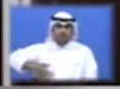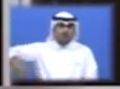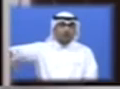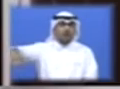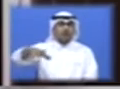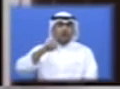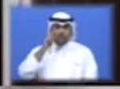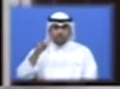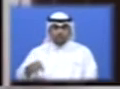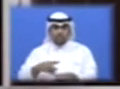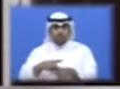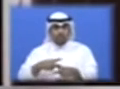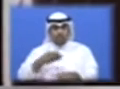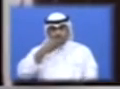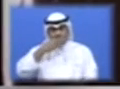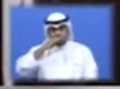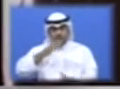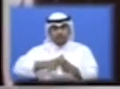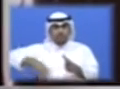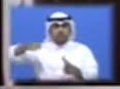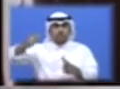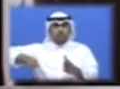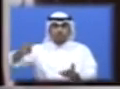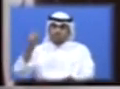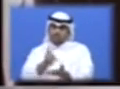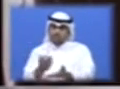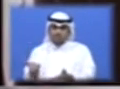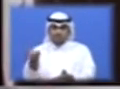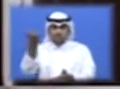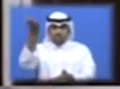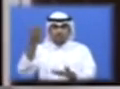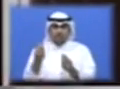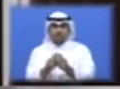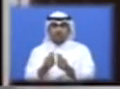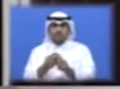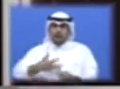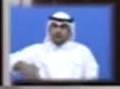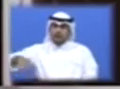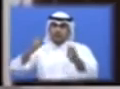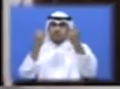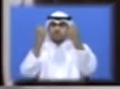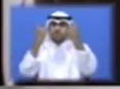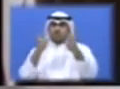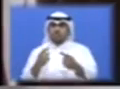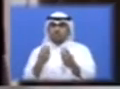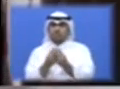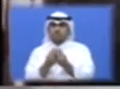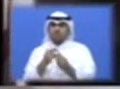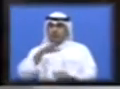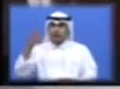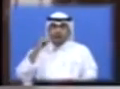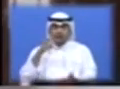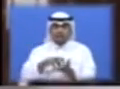أهلية تجربة الكويت النيابية وتمثيلية التي بلغت تمام نضجها لتكون نموذجا